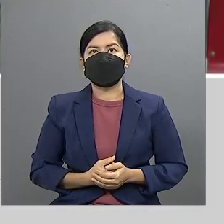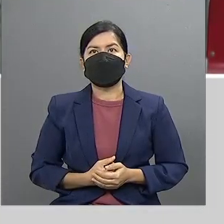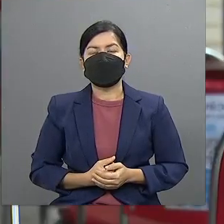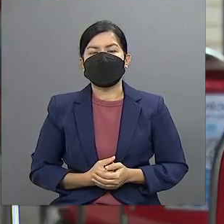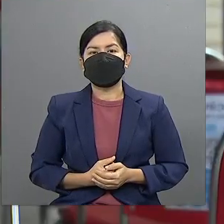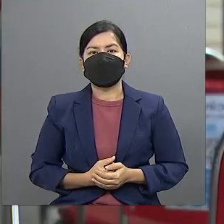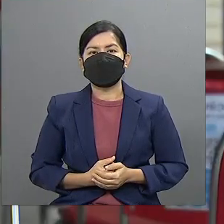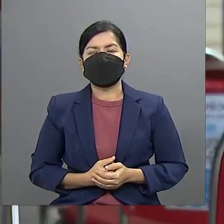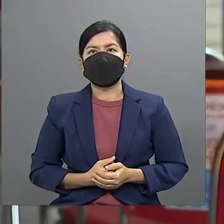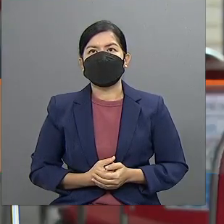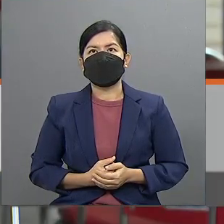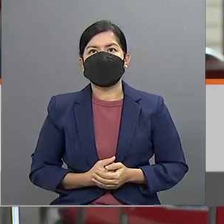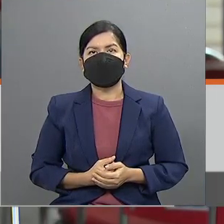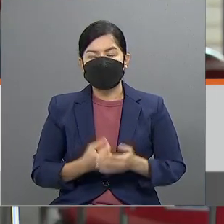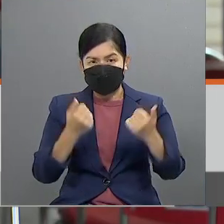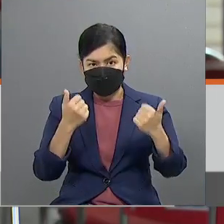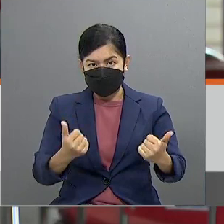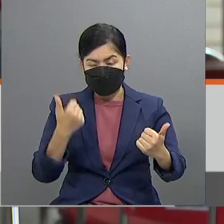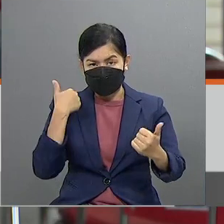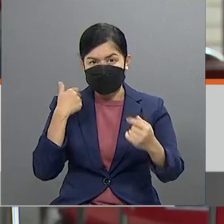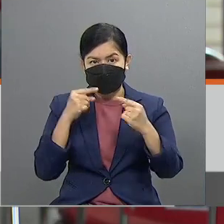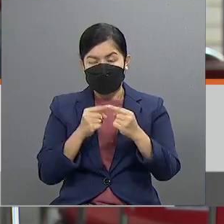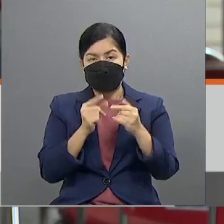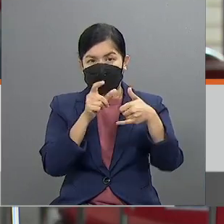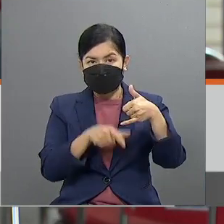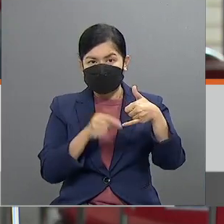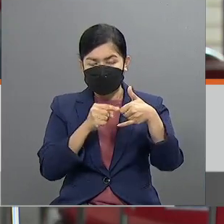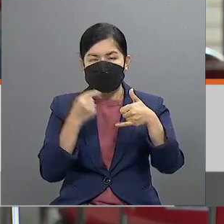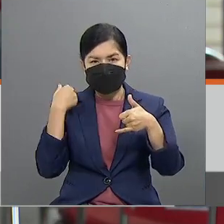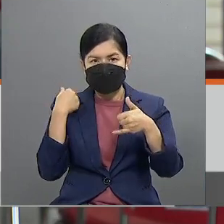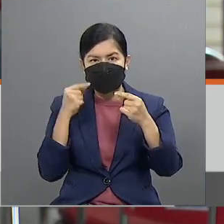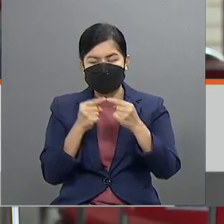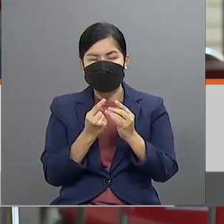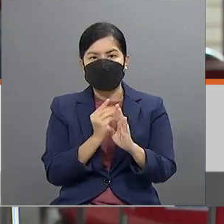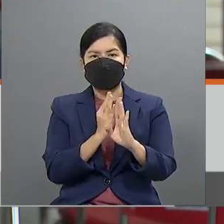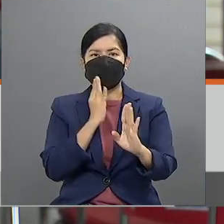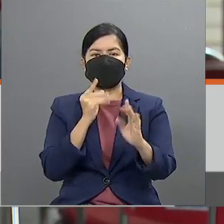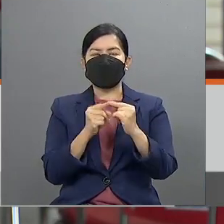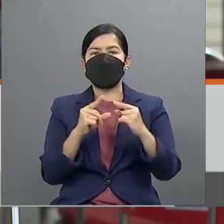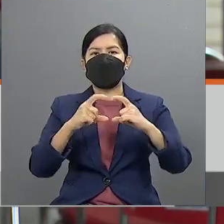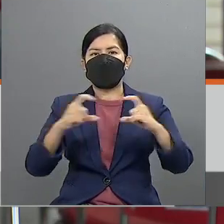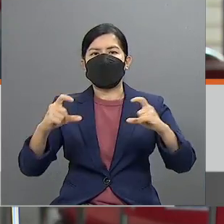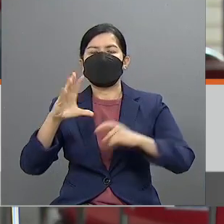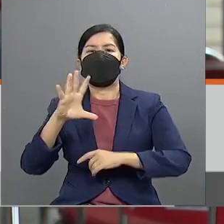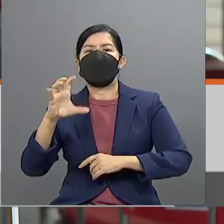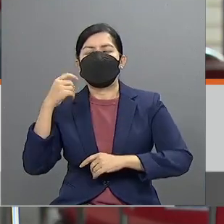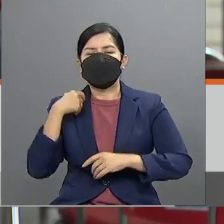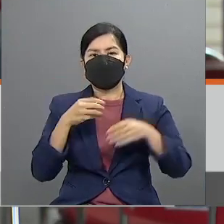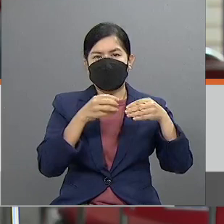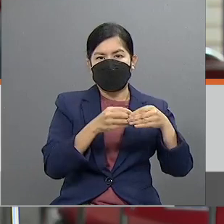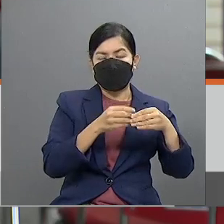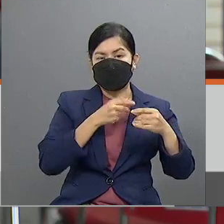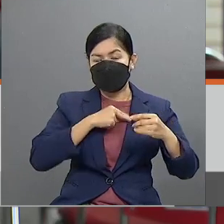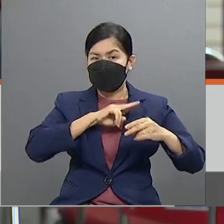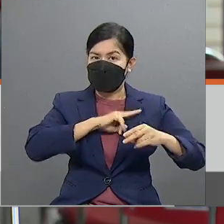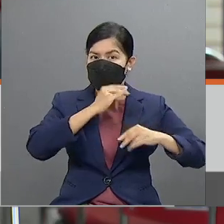ค่ะคิวฉีดวัคซีนในเวลานี้ค่ะอยู่ที่ประมาณคิวที่500แล้วนะคะซึ่งเป็นกลุ่มผู้สูงอายุที่ walk in เข้ามา150คิวแล้วก็เป็นกลุ่ม